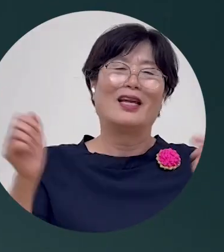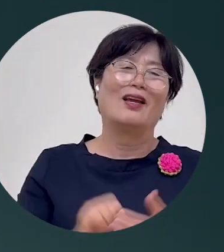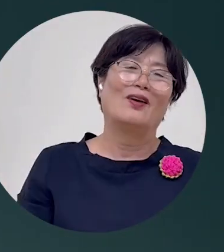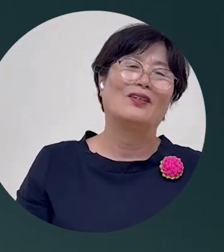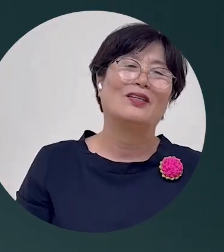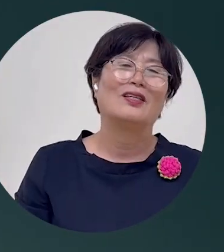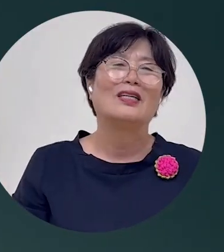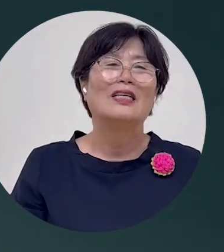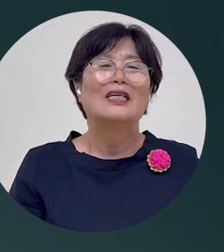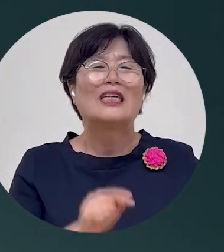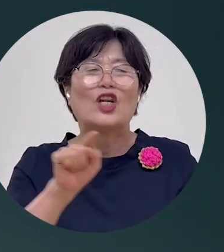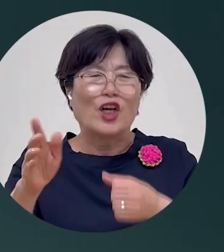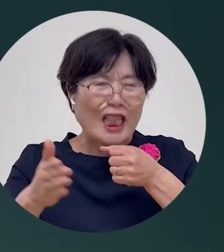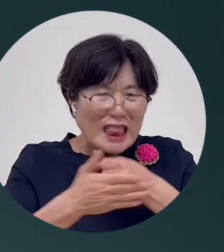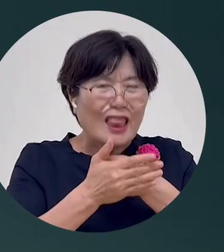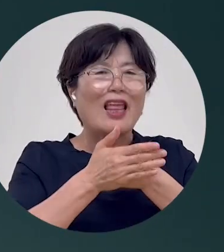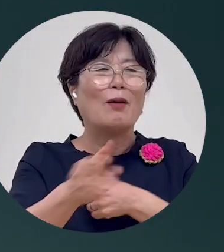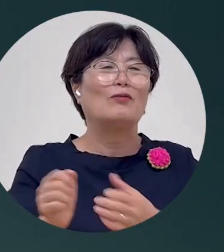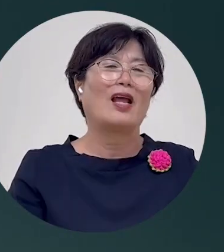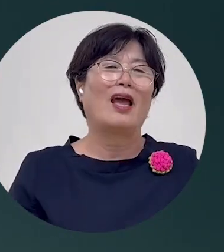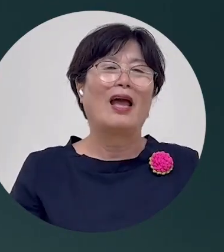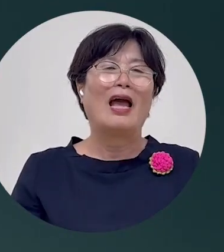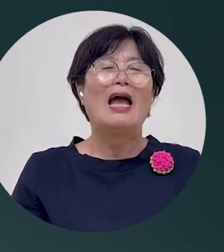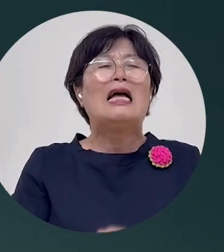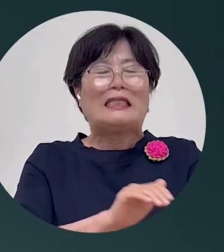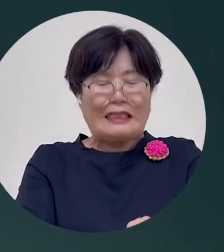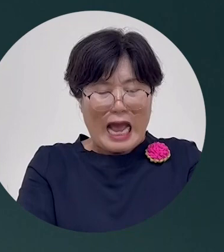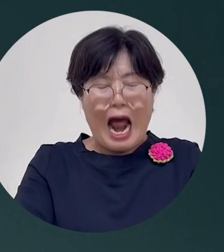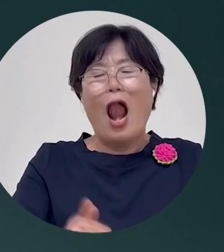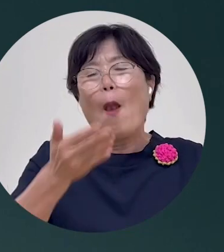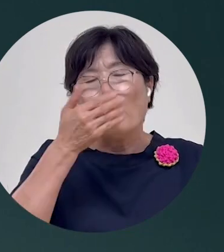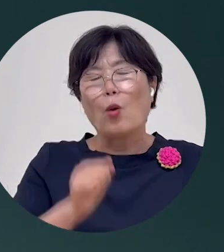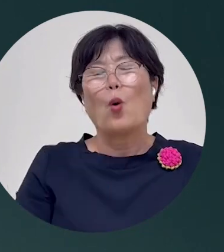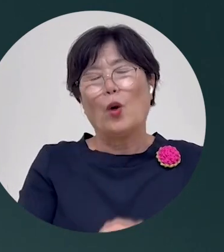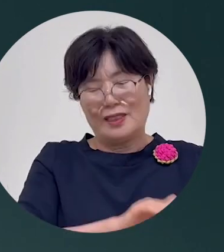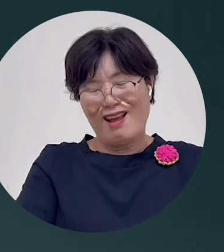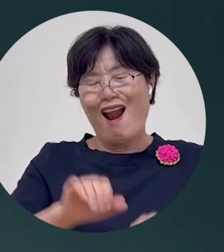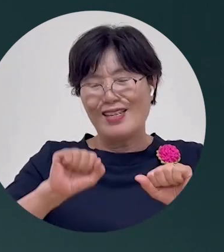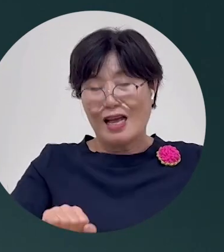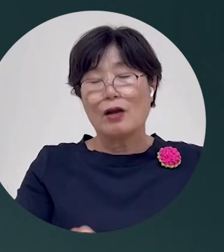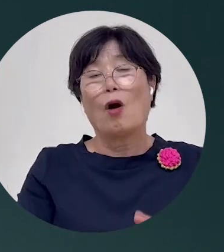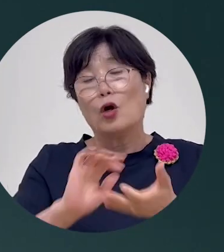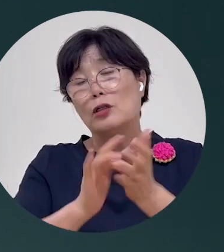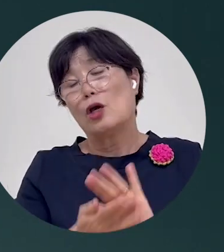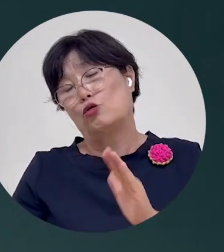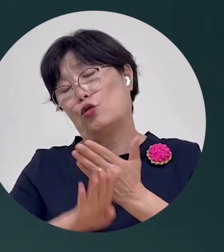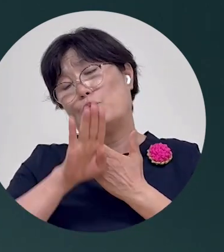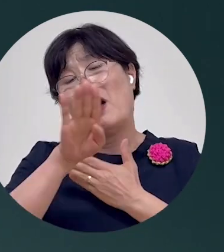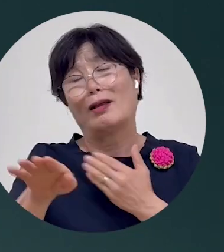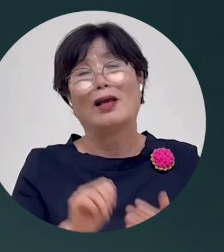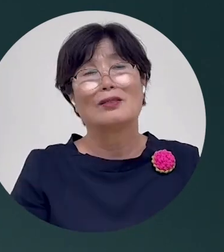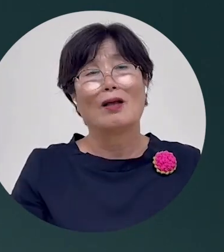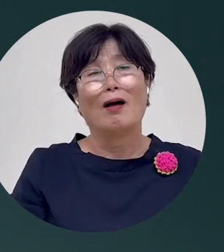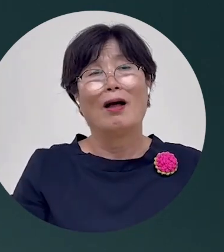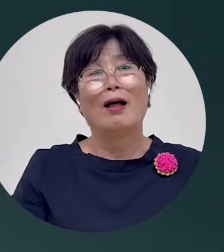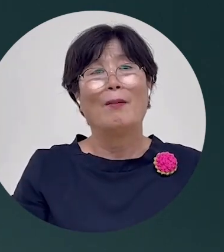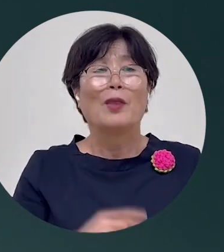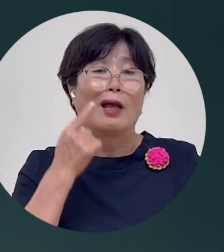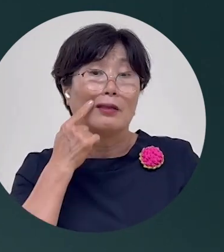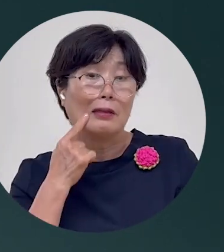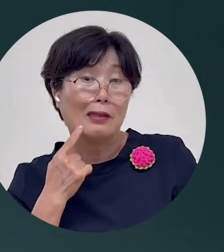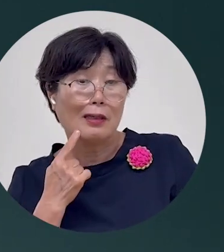그래서 잘 먹고 잘 사는 사람들, 예수 밖에서 잘 먹고 잘 사는 사람들, 제가 침 흘릴까요? 침 안